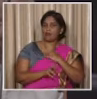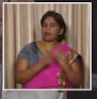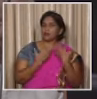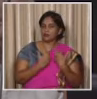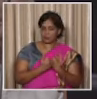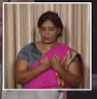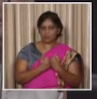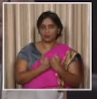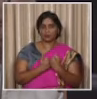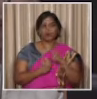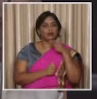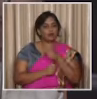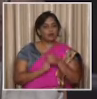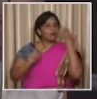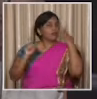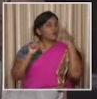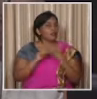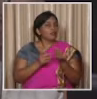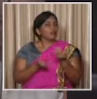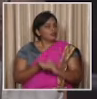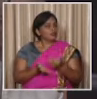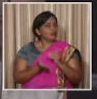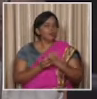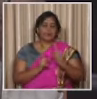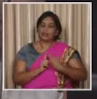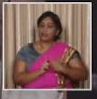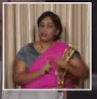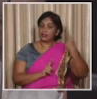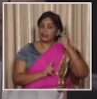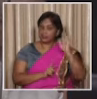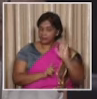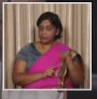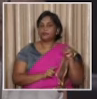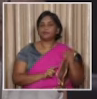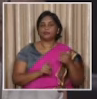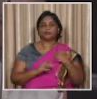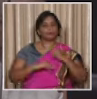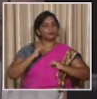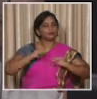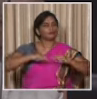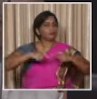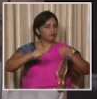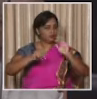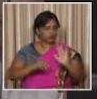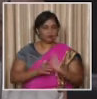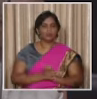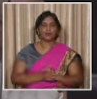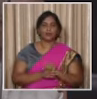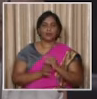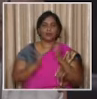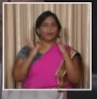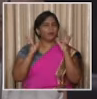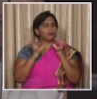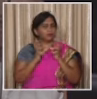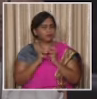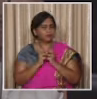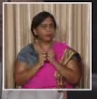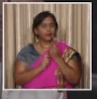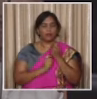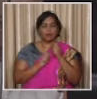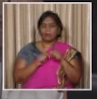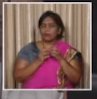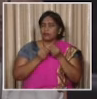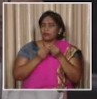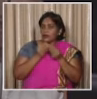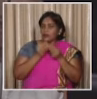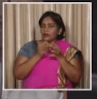ලබනවා. ඒ ශාස්ත්‍රයේ තව තවත් දියුණු කරලීම උදෙසා අපි පියවර ගනිමින් ඉන්නවා. හැකිලී තිබුණු ආර්ථිකය දැන් හෙමින්